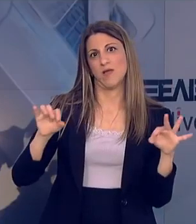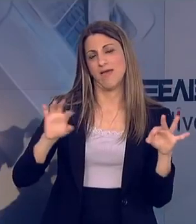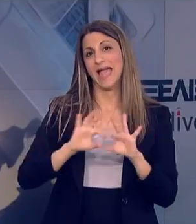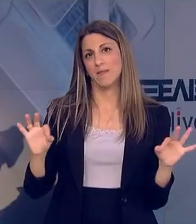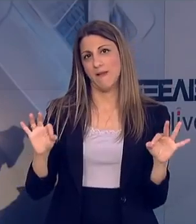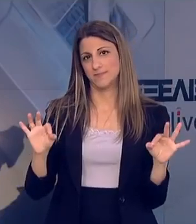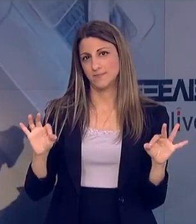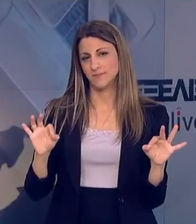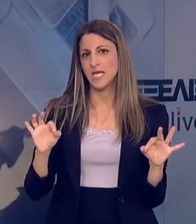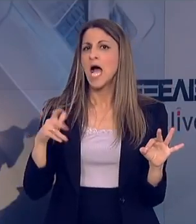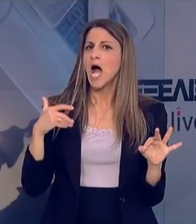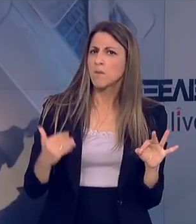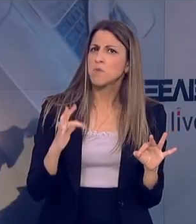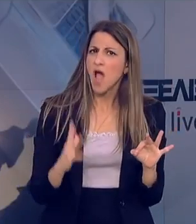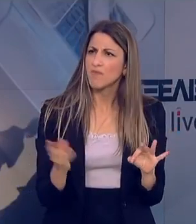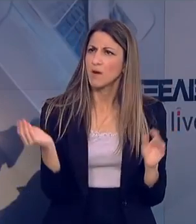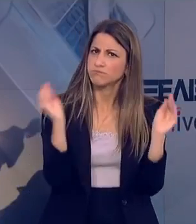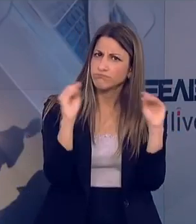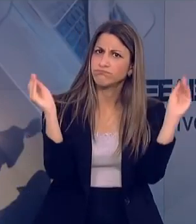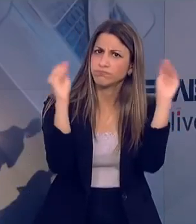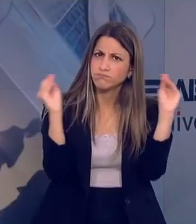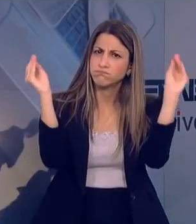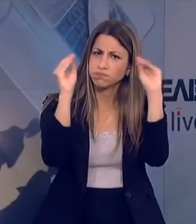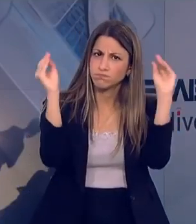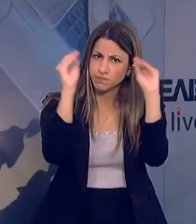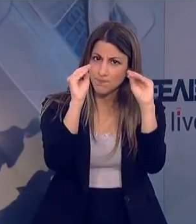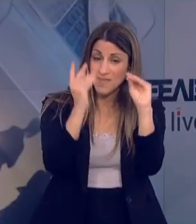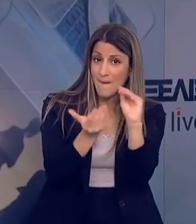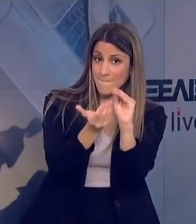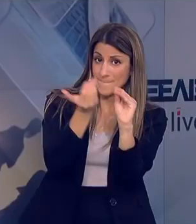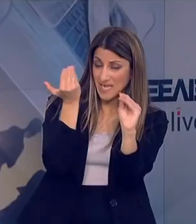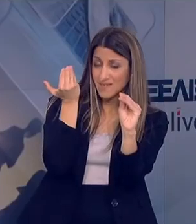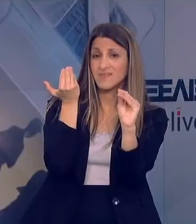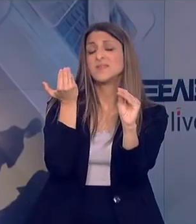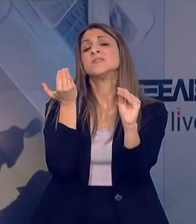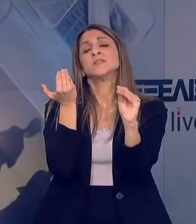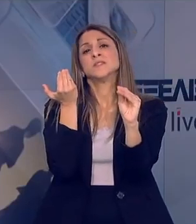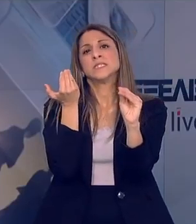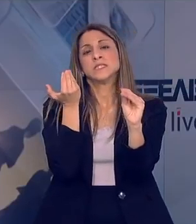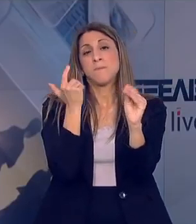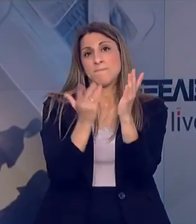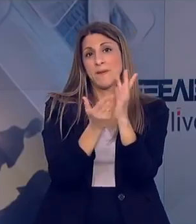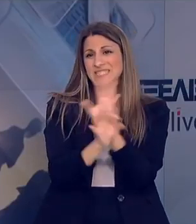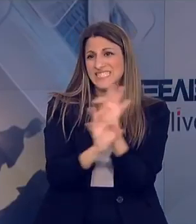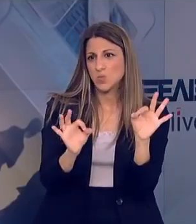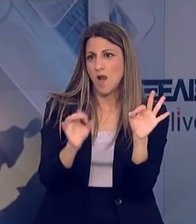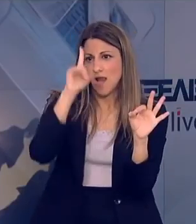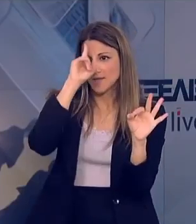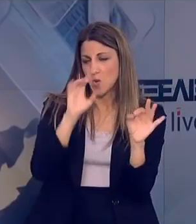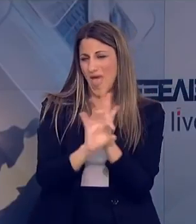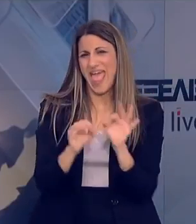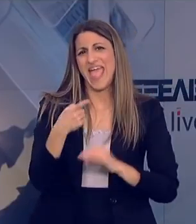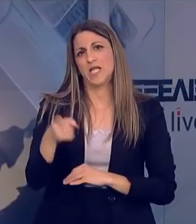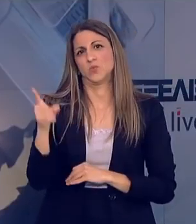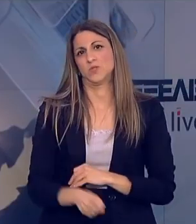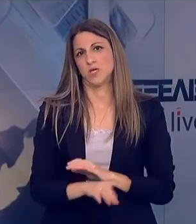δεδομένα, τα οποία έχουν απαλλαγή από αμφιβολίες και αφορούν συγκεκριμένα στοιχεία τα οποία μπορεί κανείς να